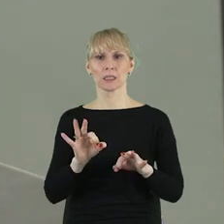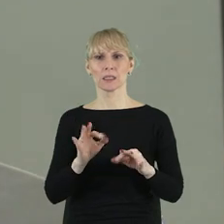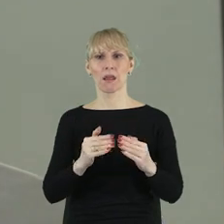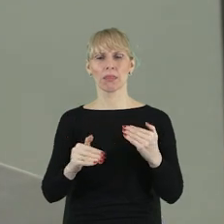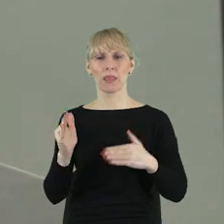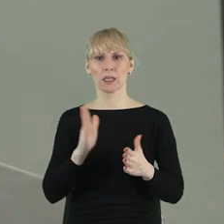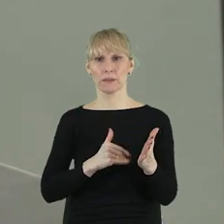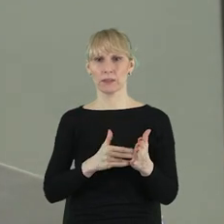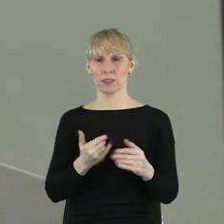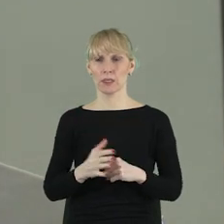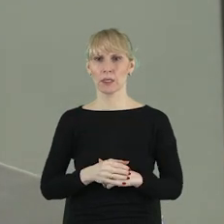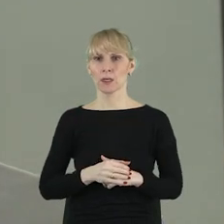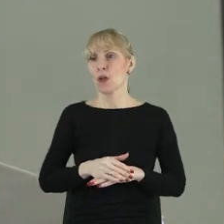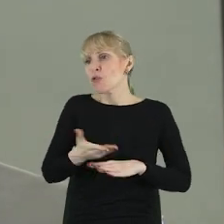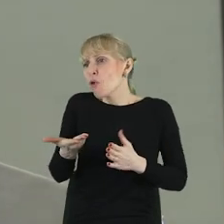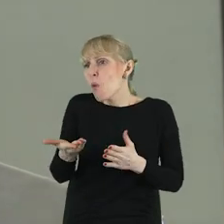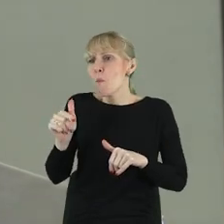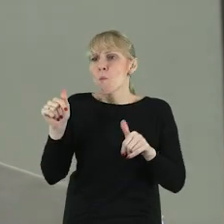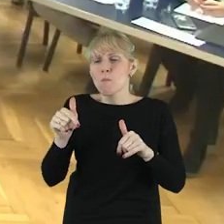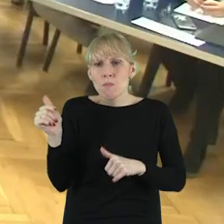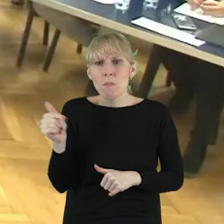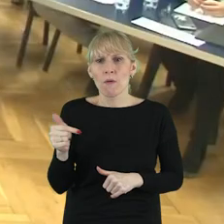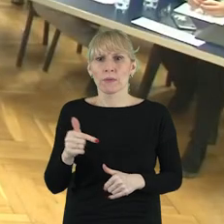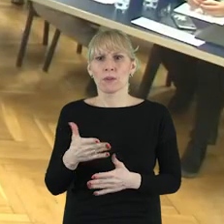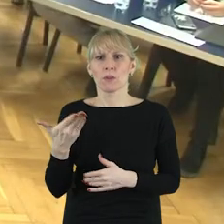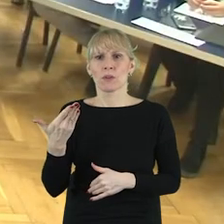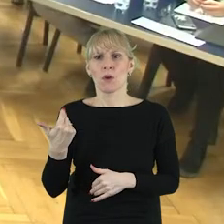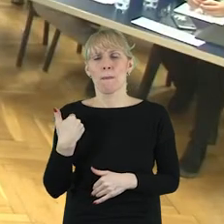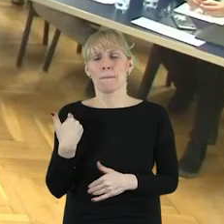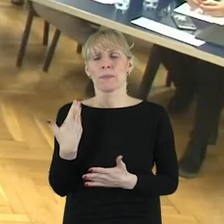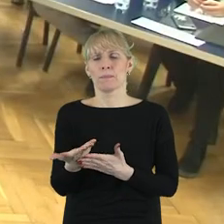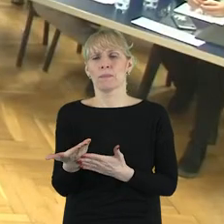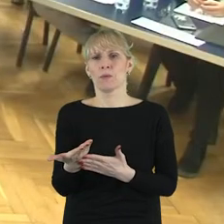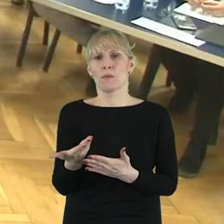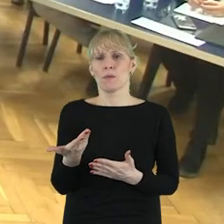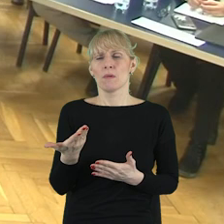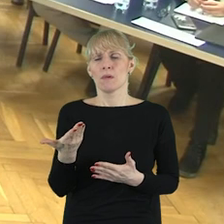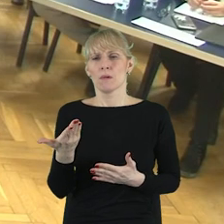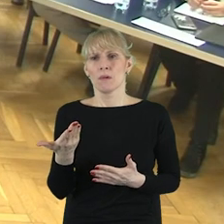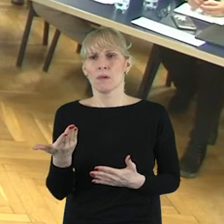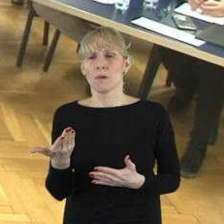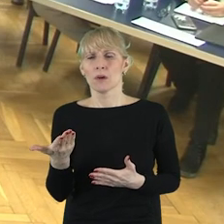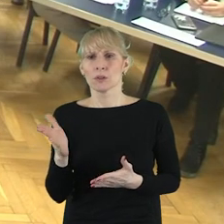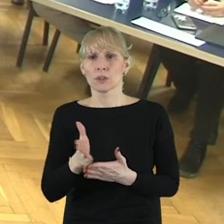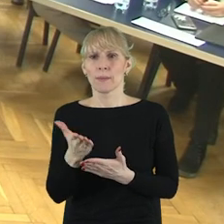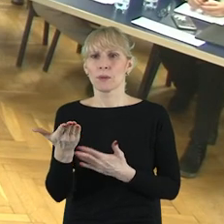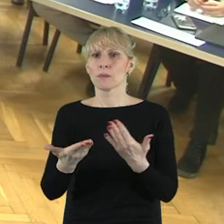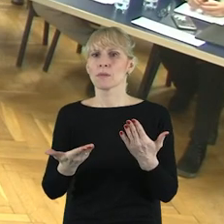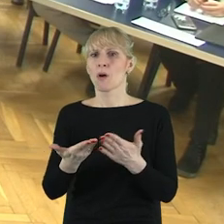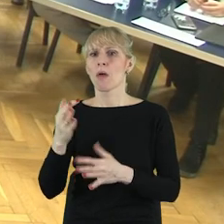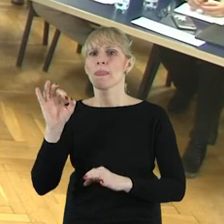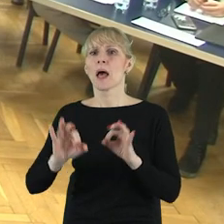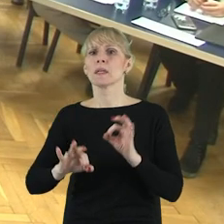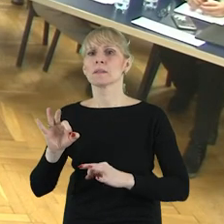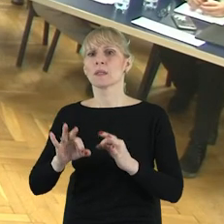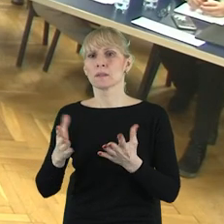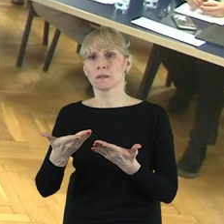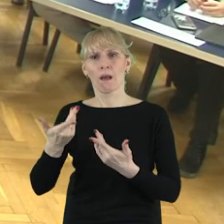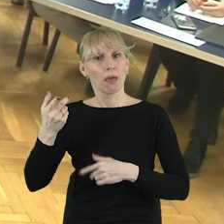To powinno być przedmiotem sesji zwyczajnej. Powinniśmy temu tematowi poświęcić bardzo dużo. No ale wnioskodawcy